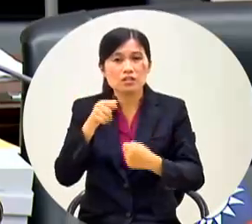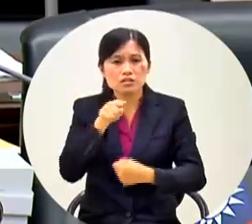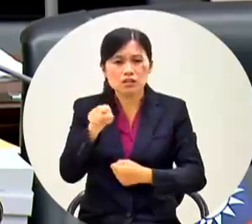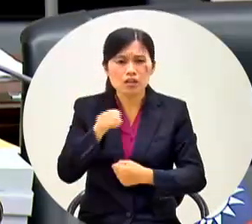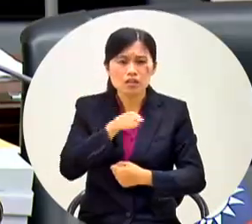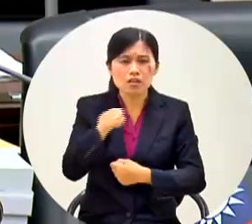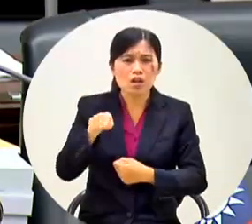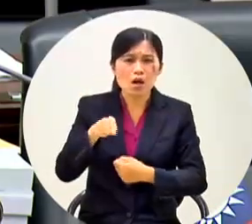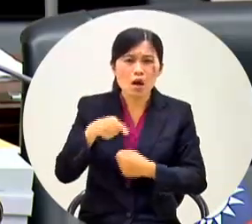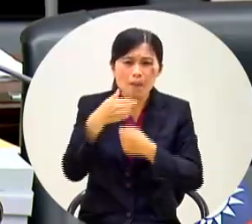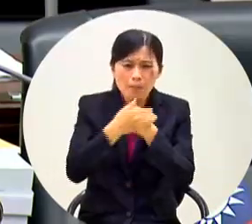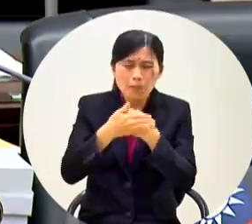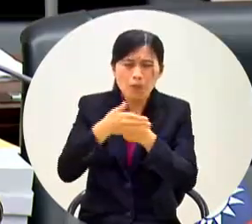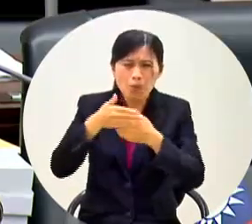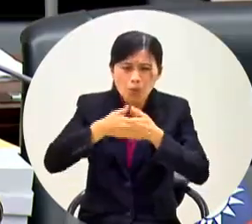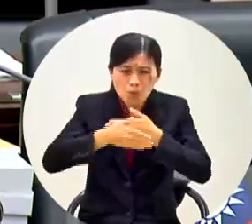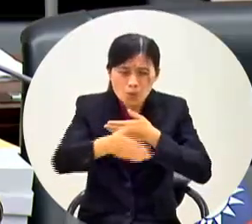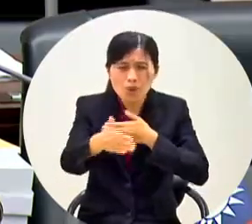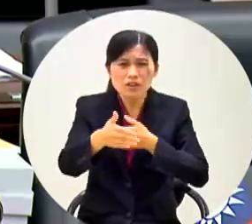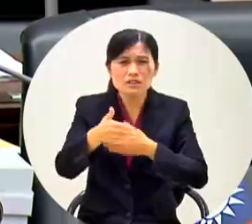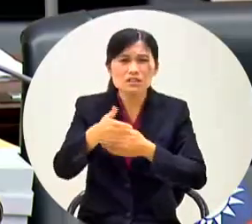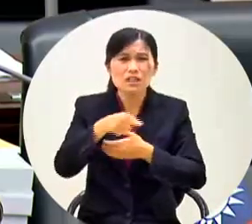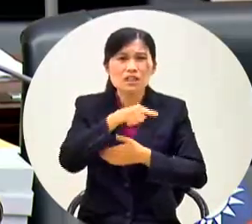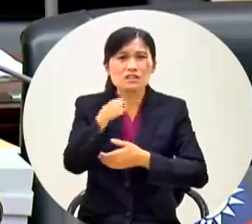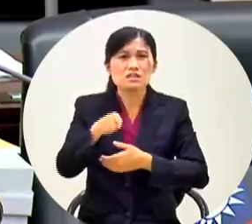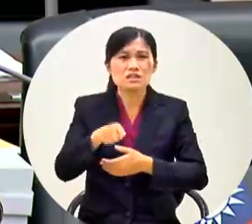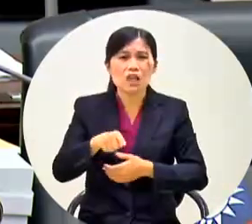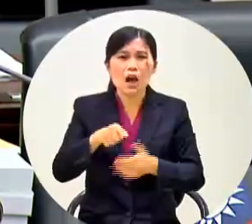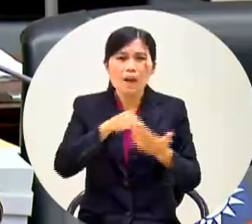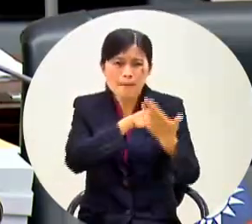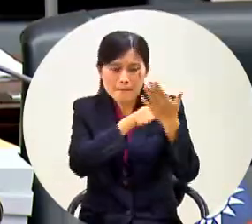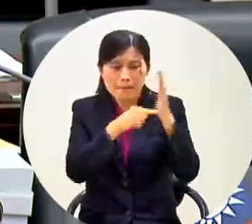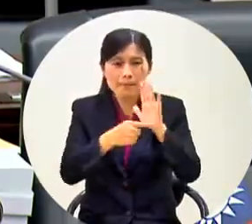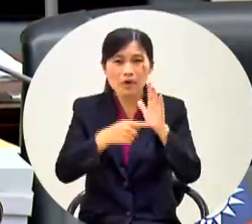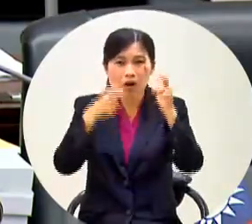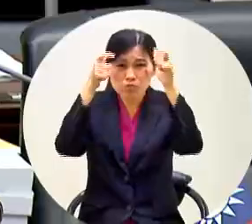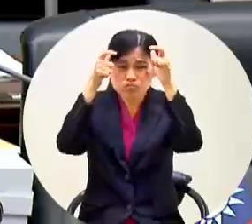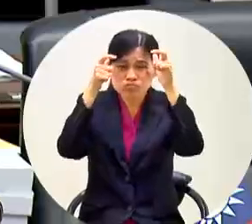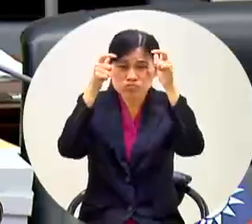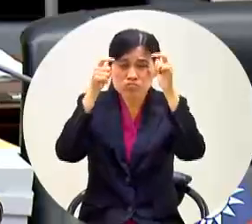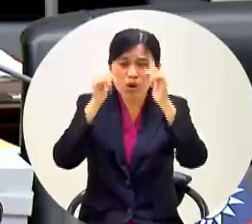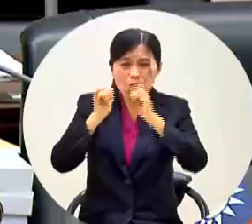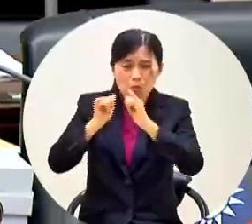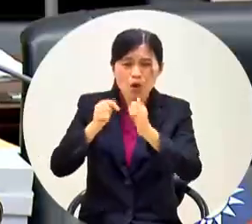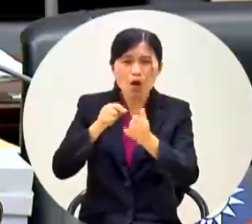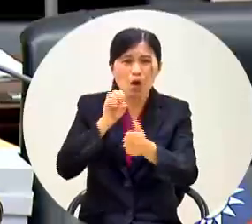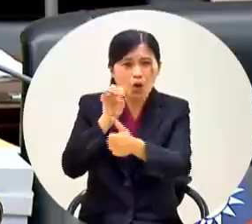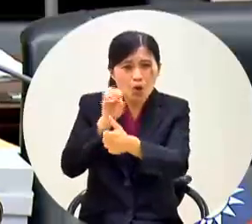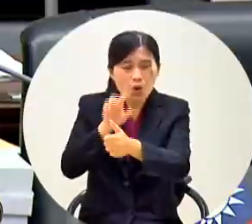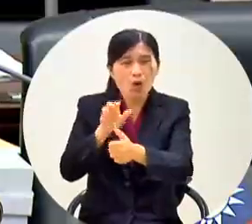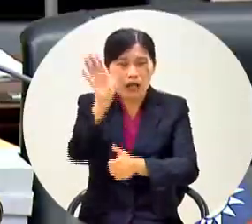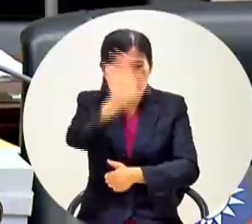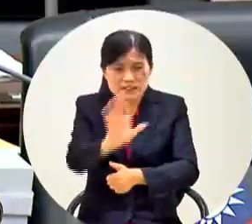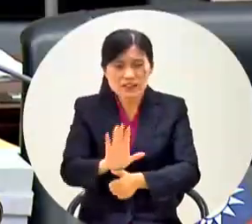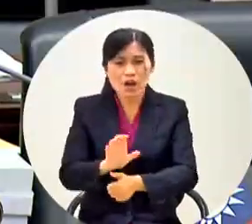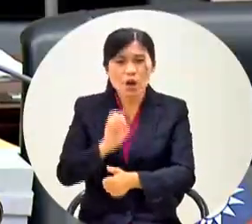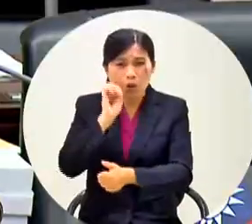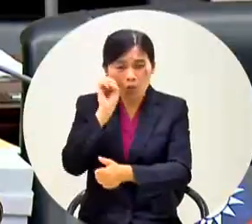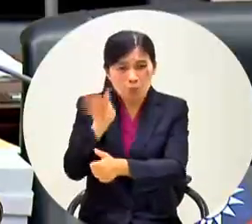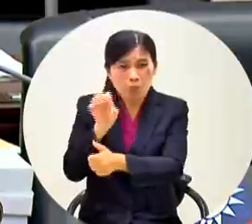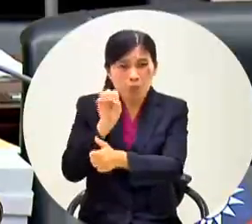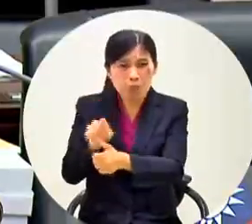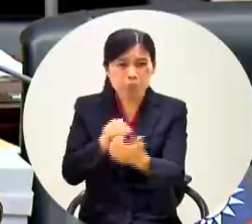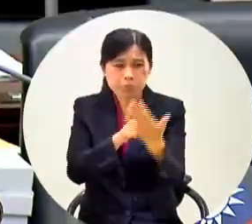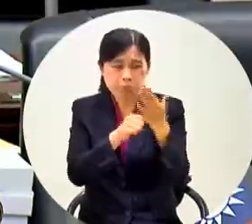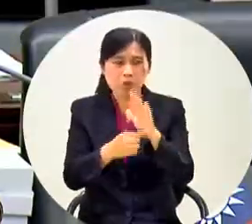民展示态度无？负责的态度爱做无？哎呀，难道国民党团的议员连